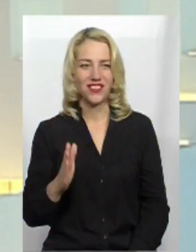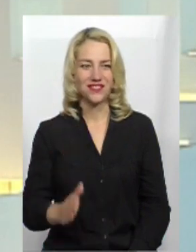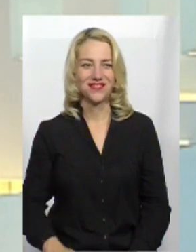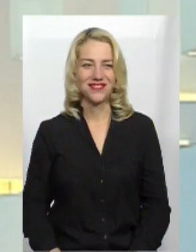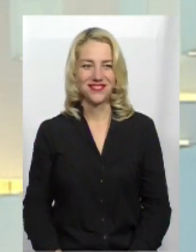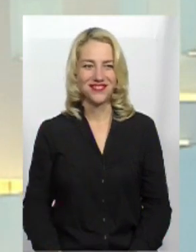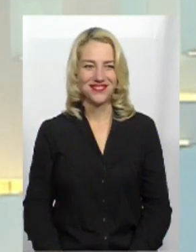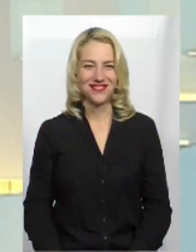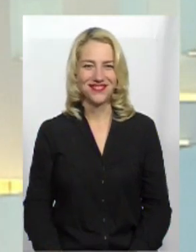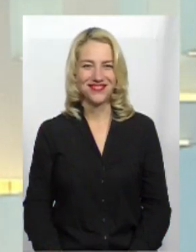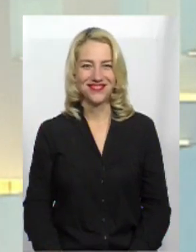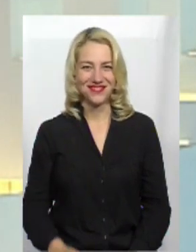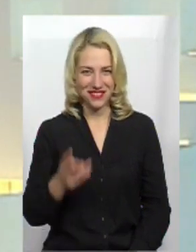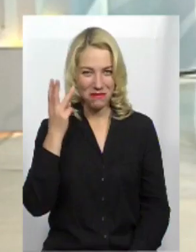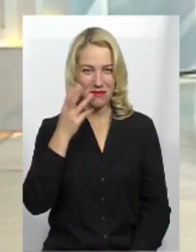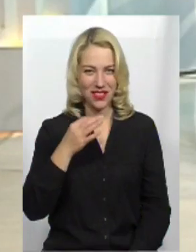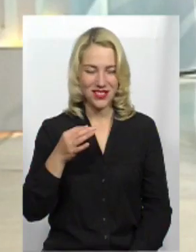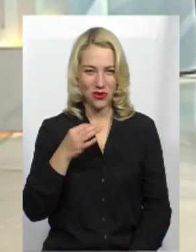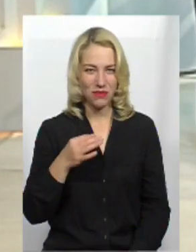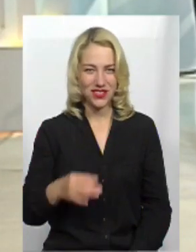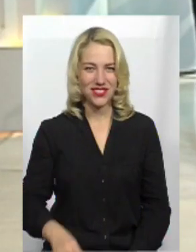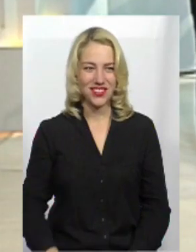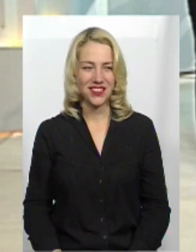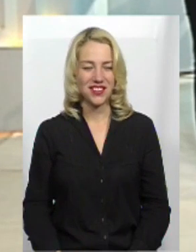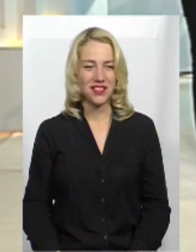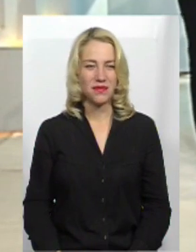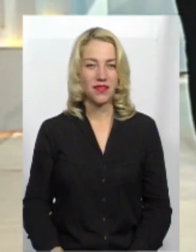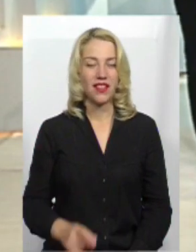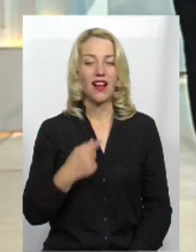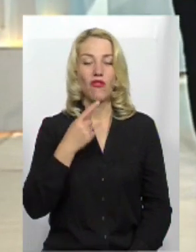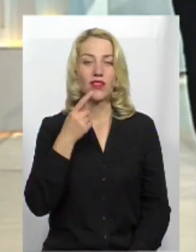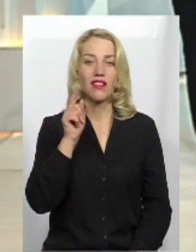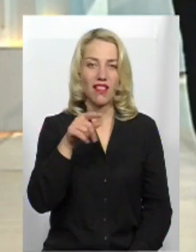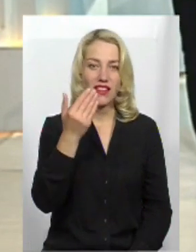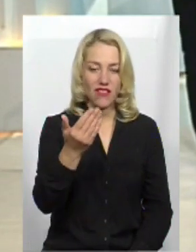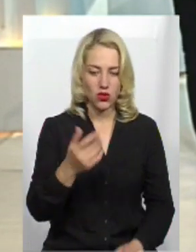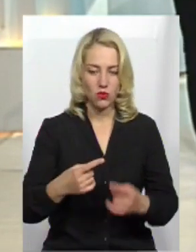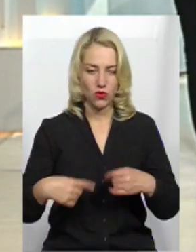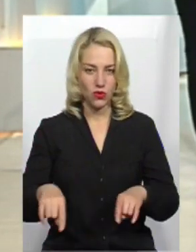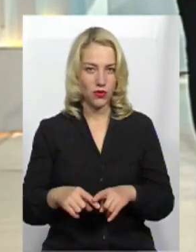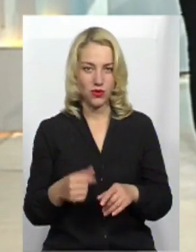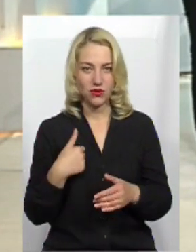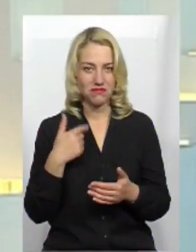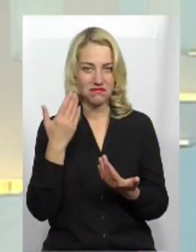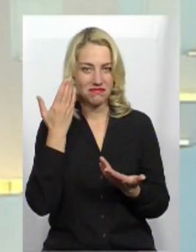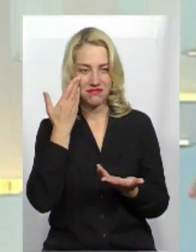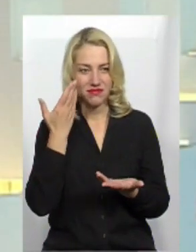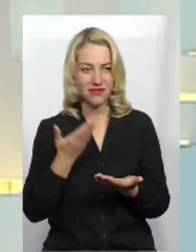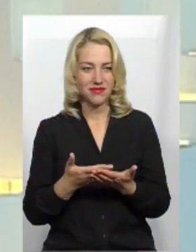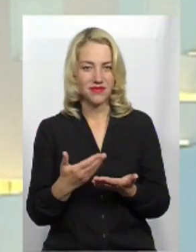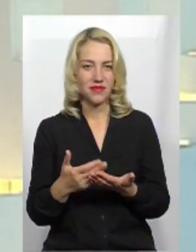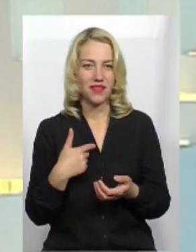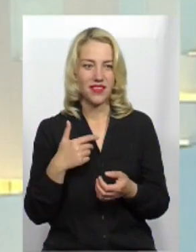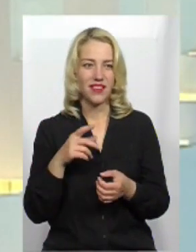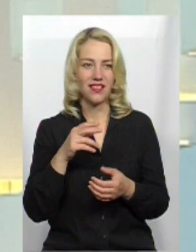Новокостянтинів? В Хмельницькій області? Навіть в вашому окрузі. Підсказка. Навіть в вашому окрузі. Ну, я так думаю, що